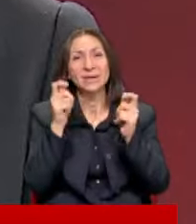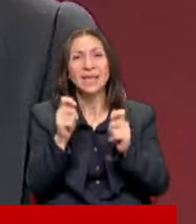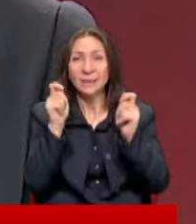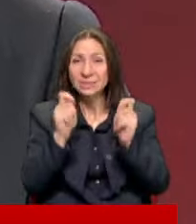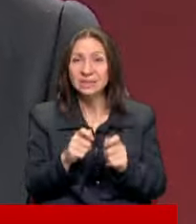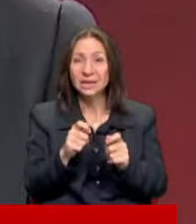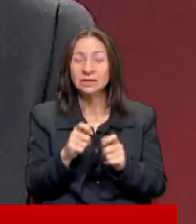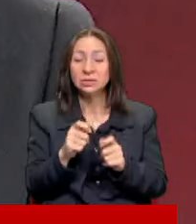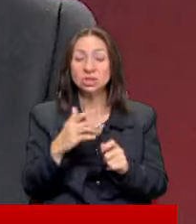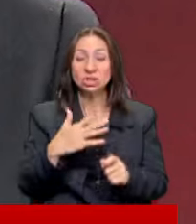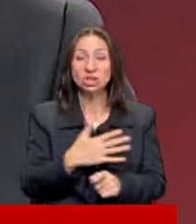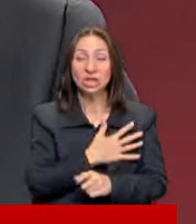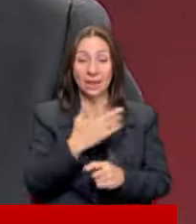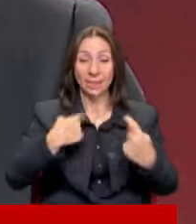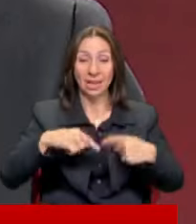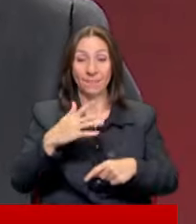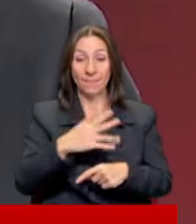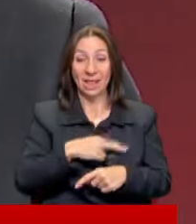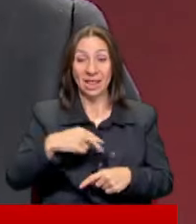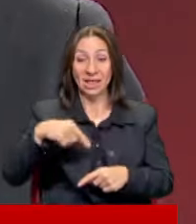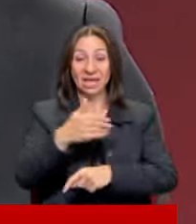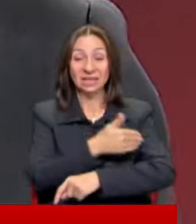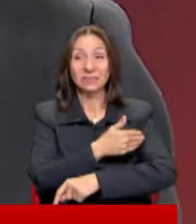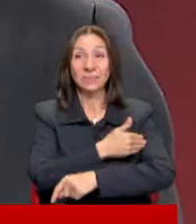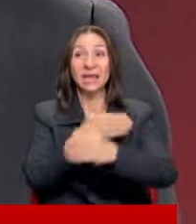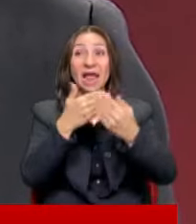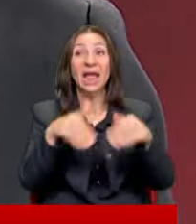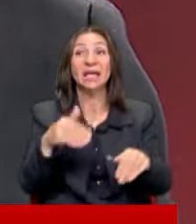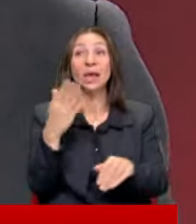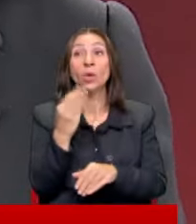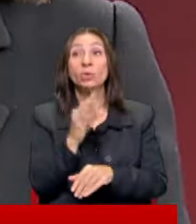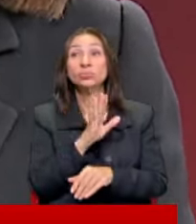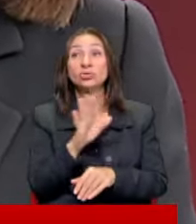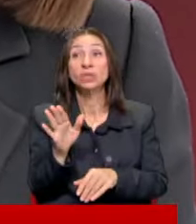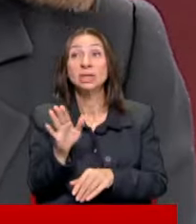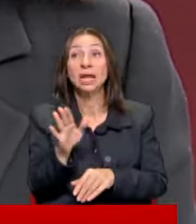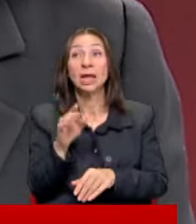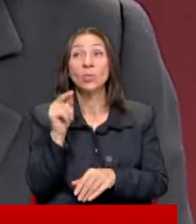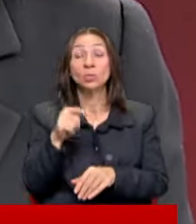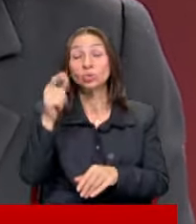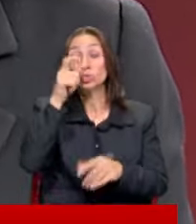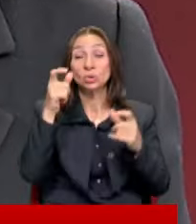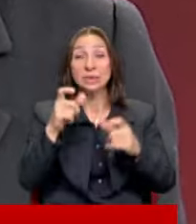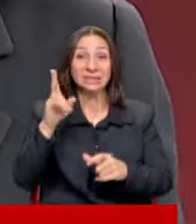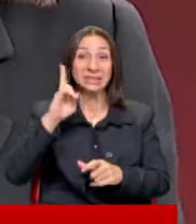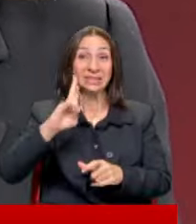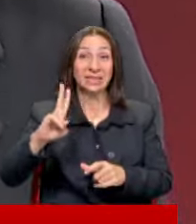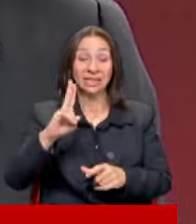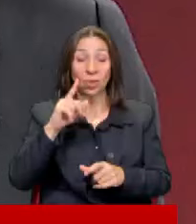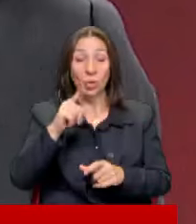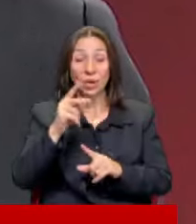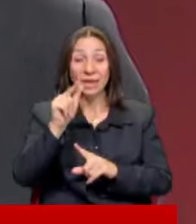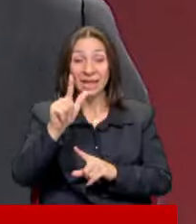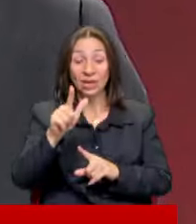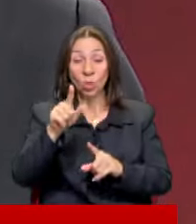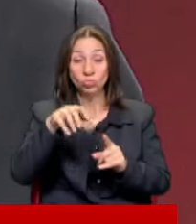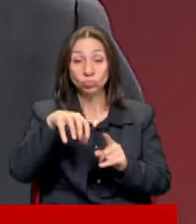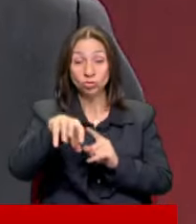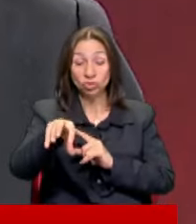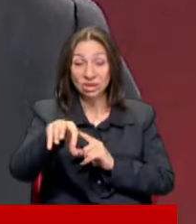yapsınlar Cumhuriyet Halk Partili belediyelerin hizmetlerini engel olamayacaklar Bu ülkenin zenginliğini o ilin o